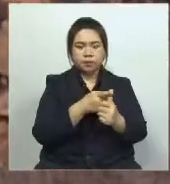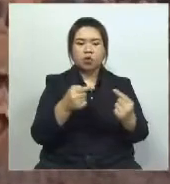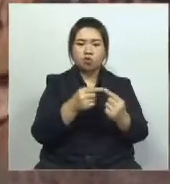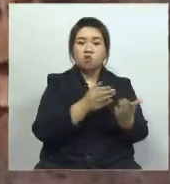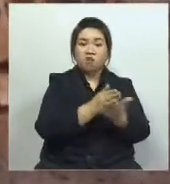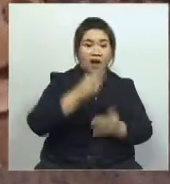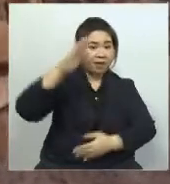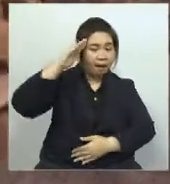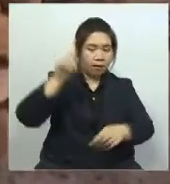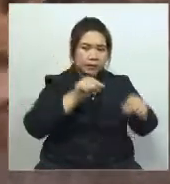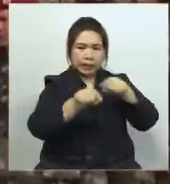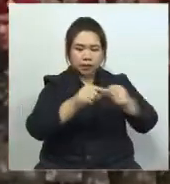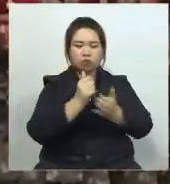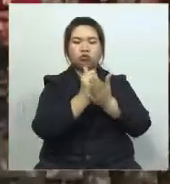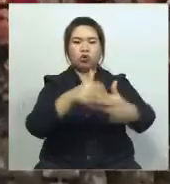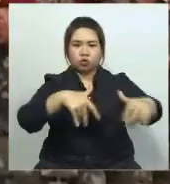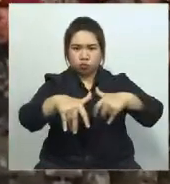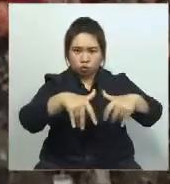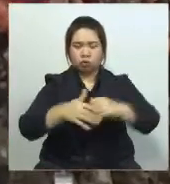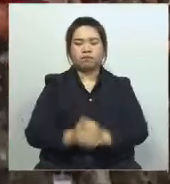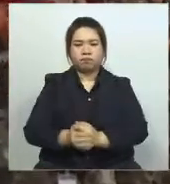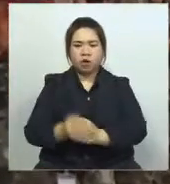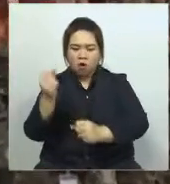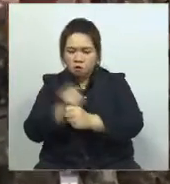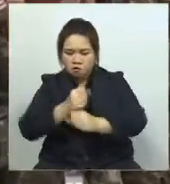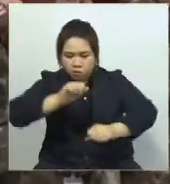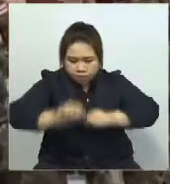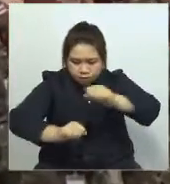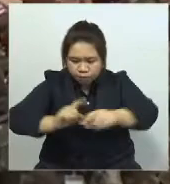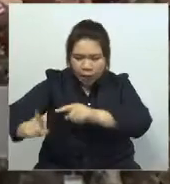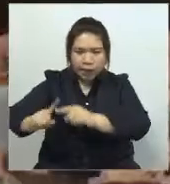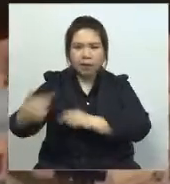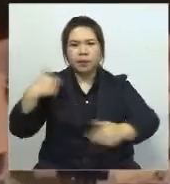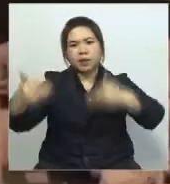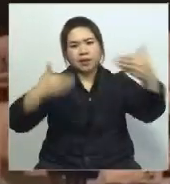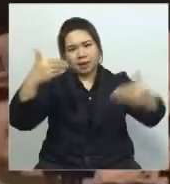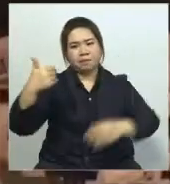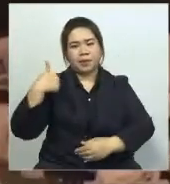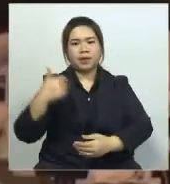ายเสนาธิการโครงการช่วยเหลือประชาชนการฝึกภาคสนามและกิจกรรมเสริม